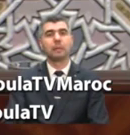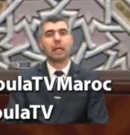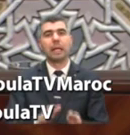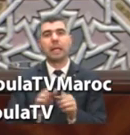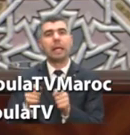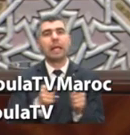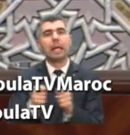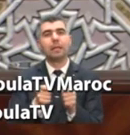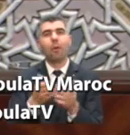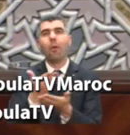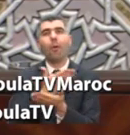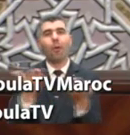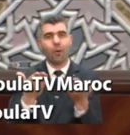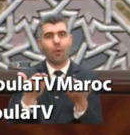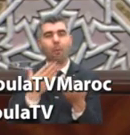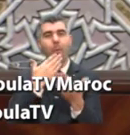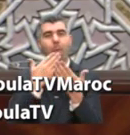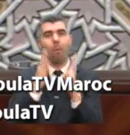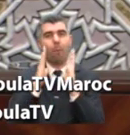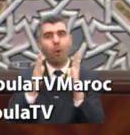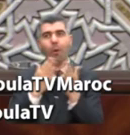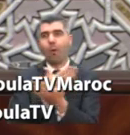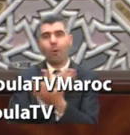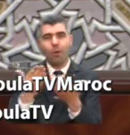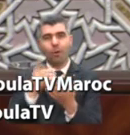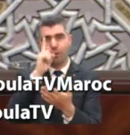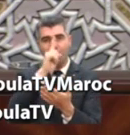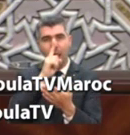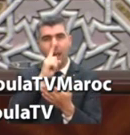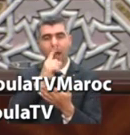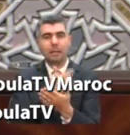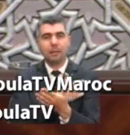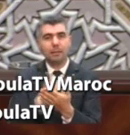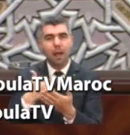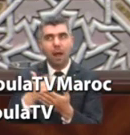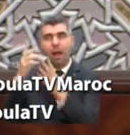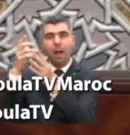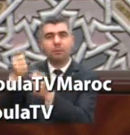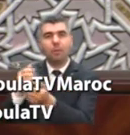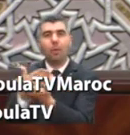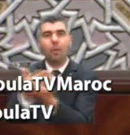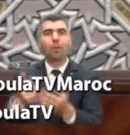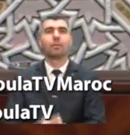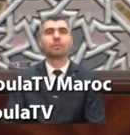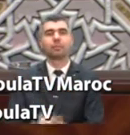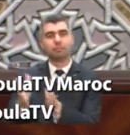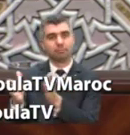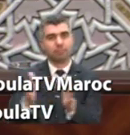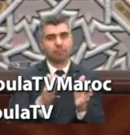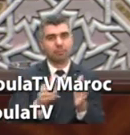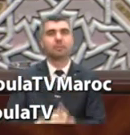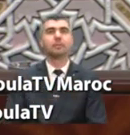الفطر السعيد أدخله الله علينا وعليكم وعلى بلدنا باليمن والبركات. تفضلي السيدة الأمينة